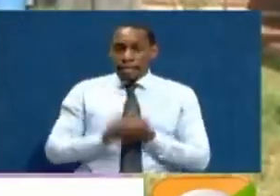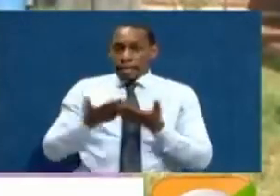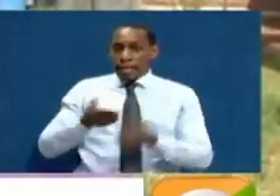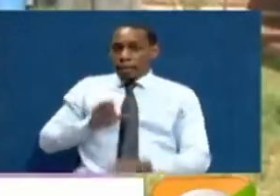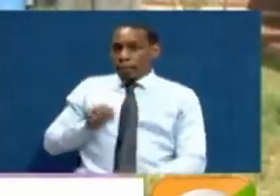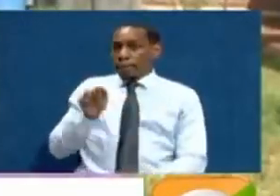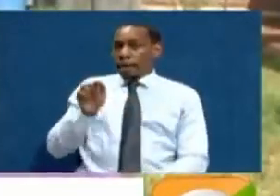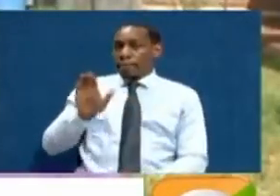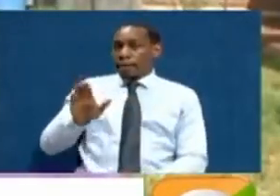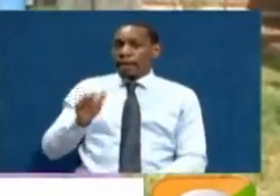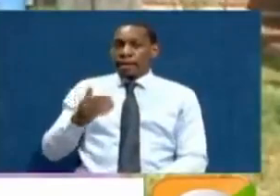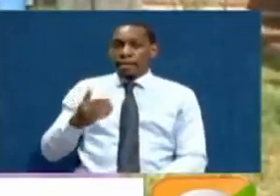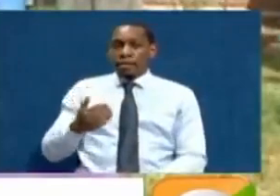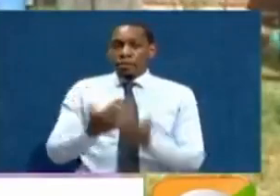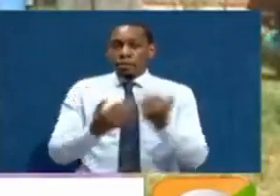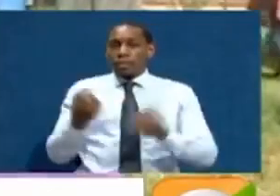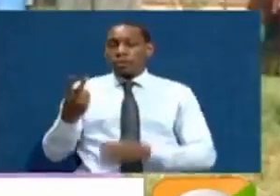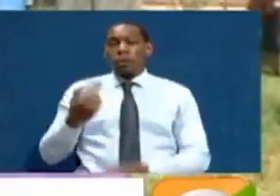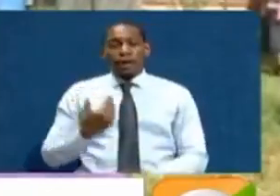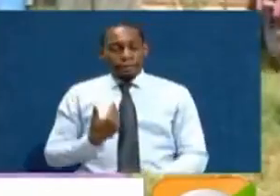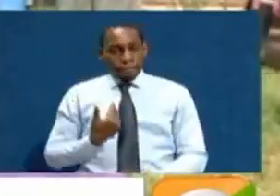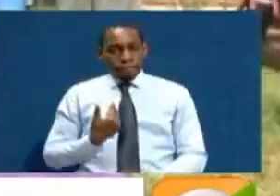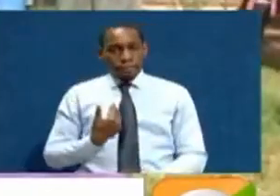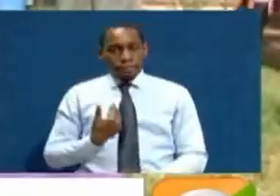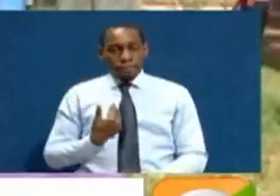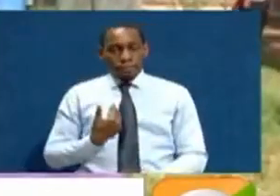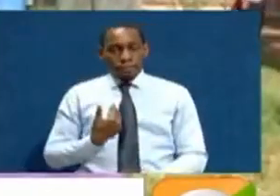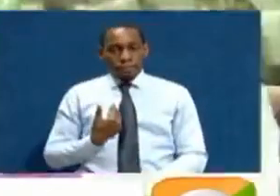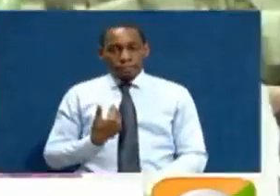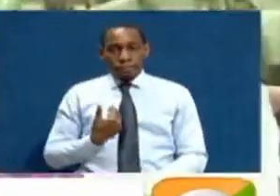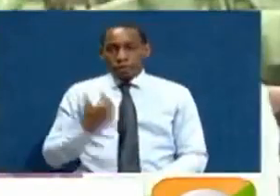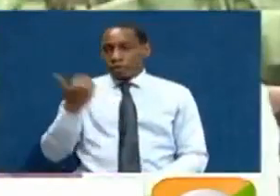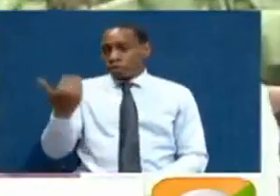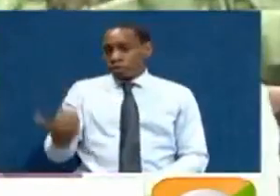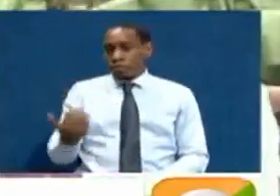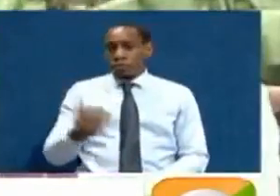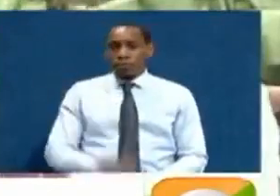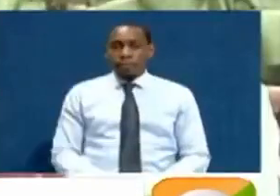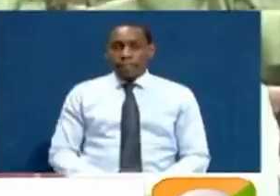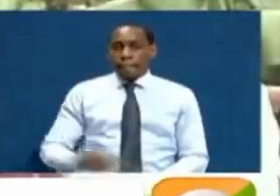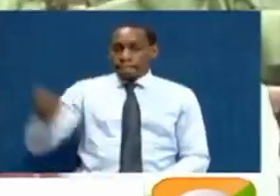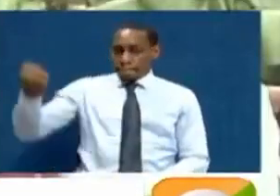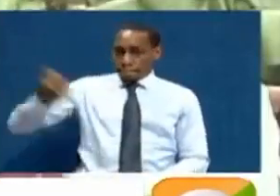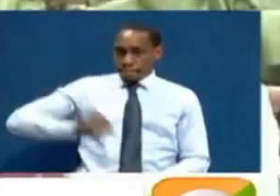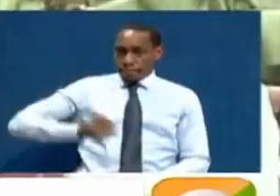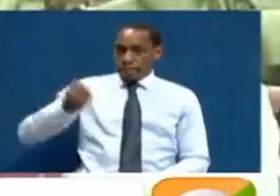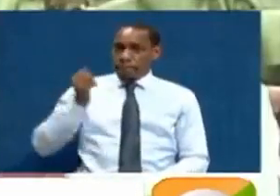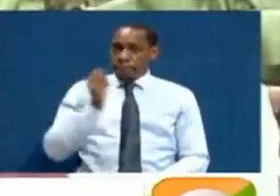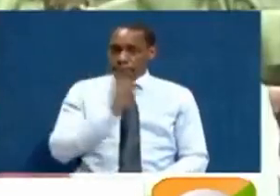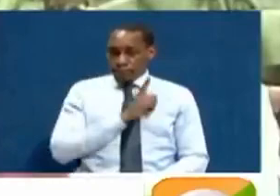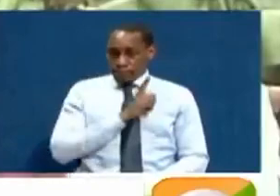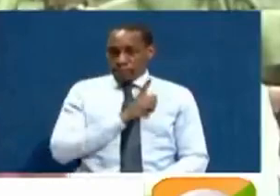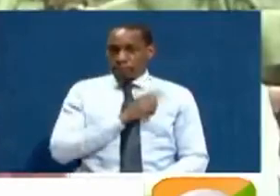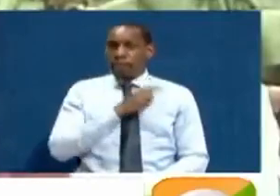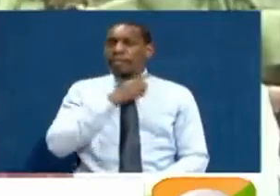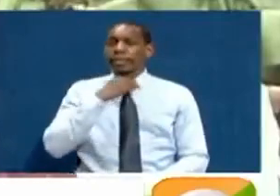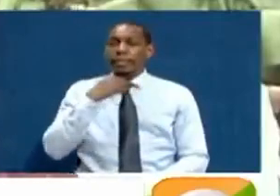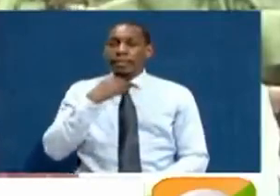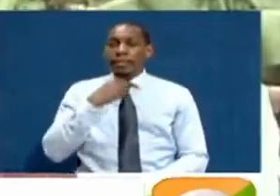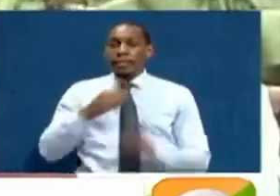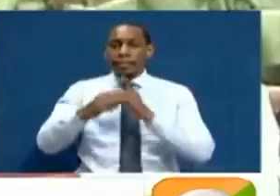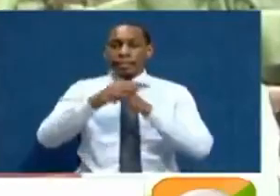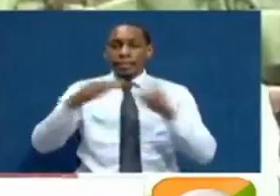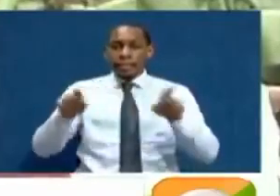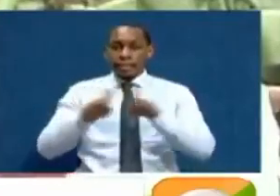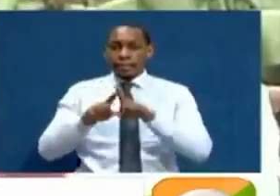mama ameacha watoto wawili wadogo. Alimdunga visu na kumuua, alafu